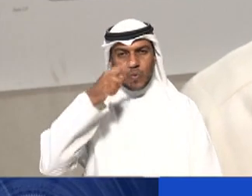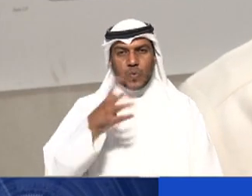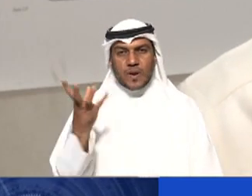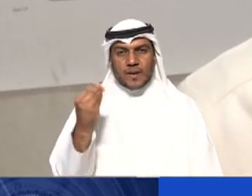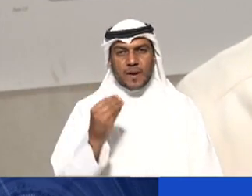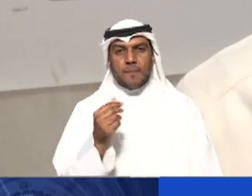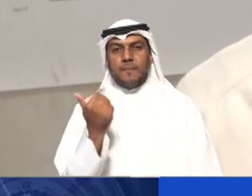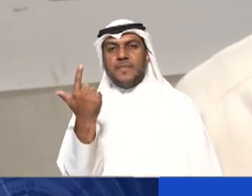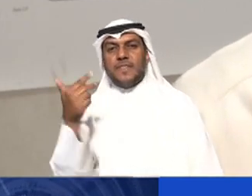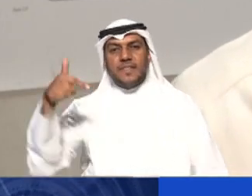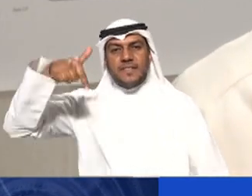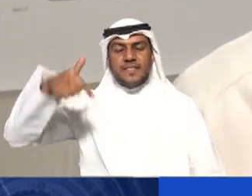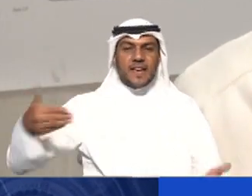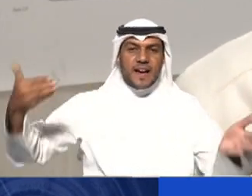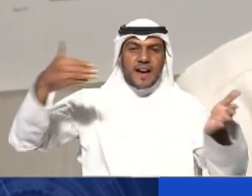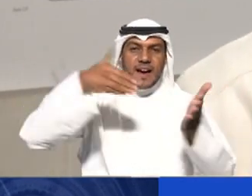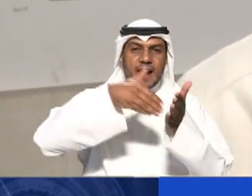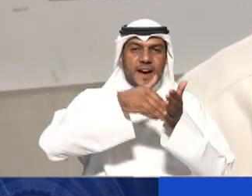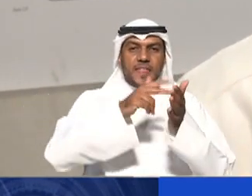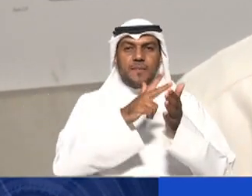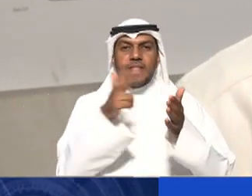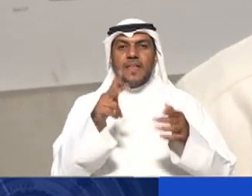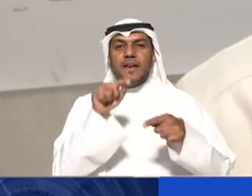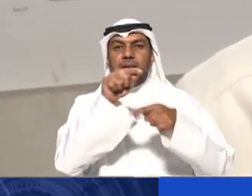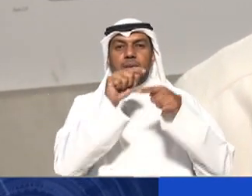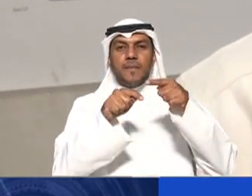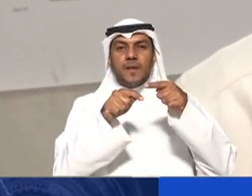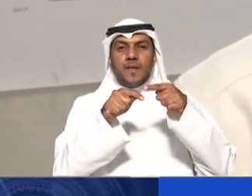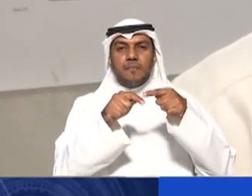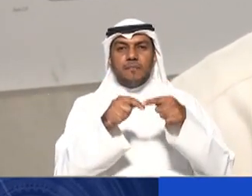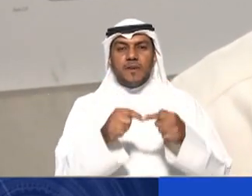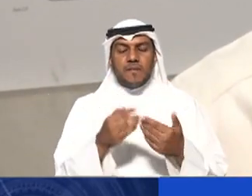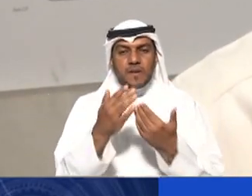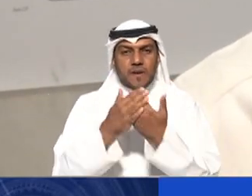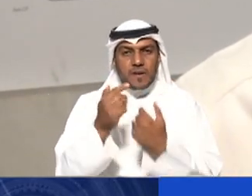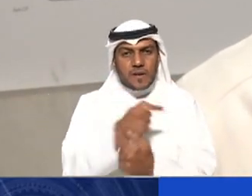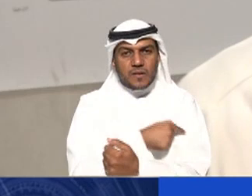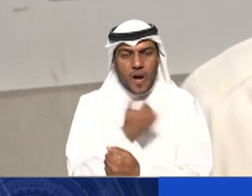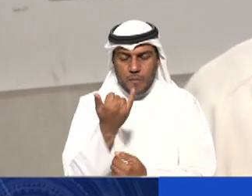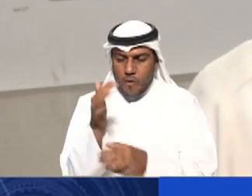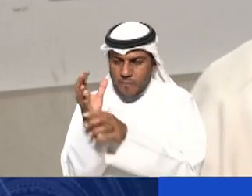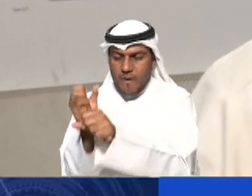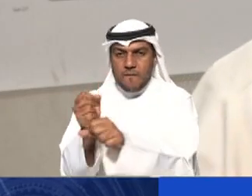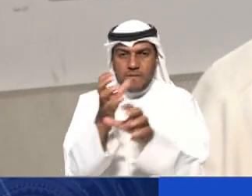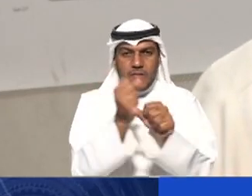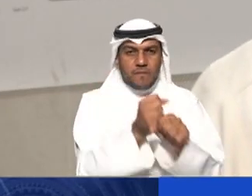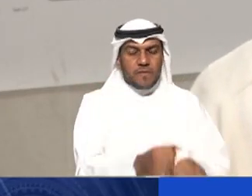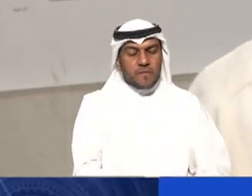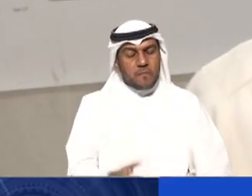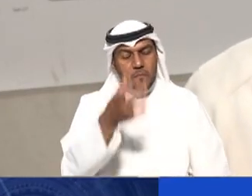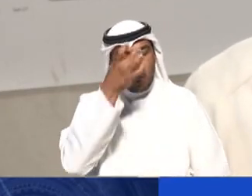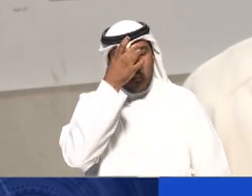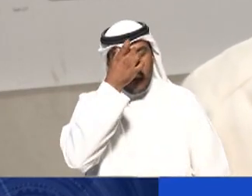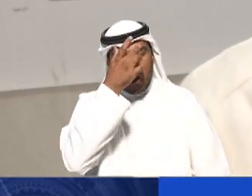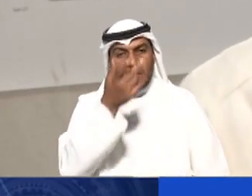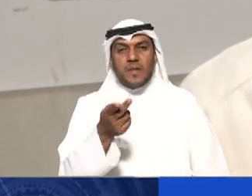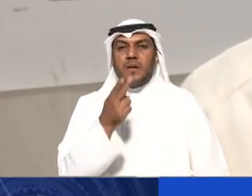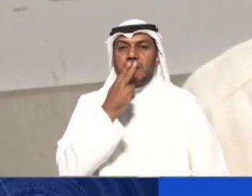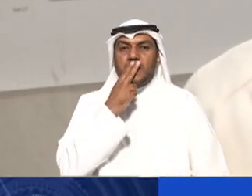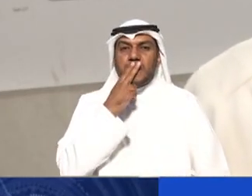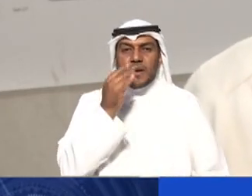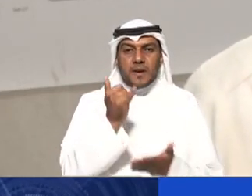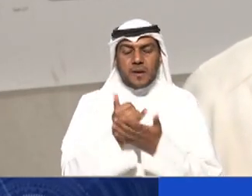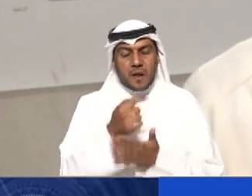الرعاية الصحية العبء، وهذه من ضمن ومن أهم أسباب الإصابة بالأمراض المزمنة والوفاة